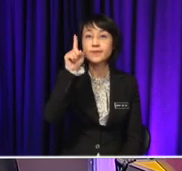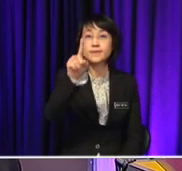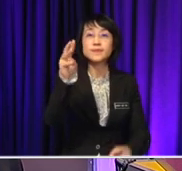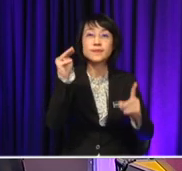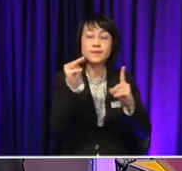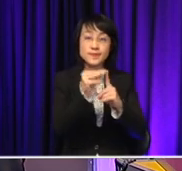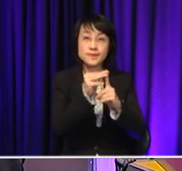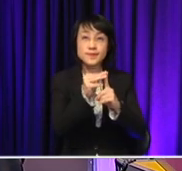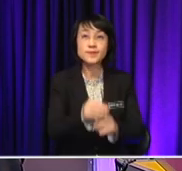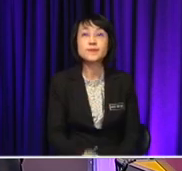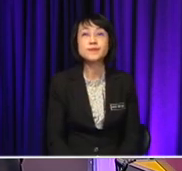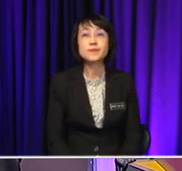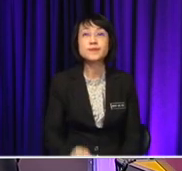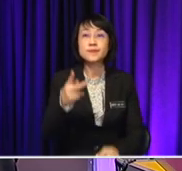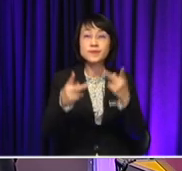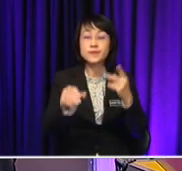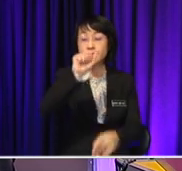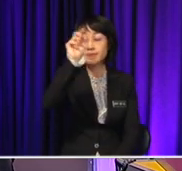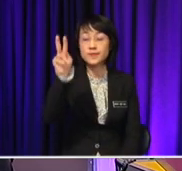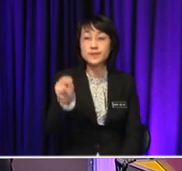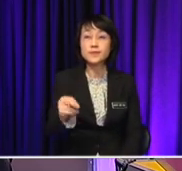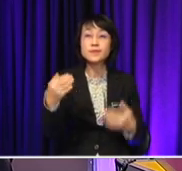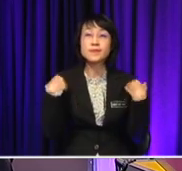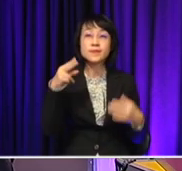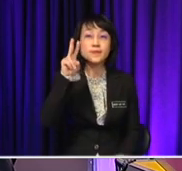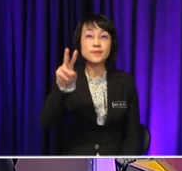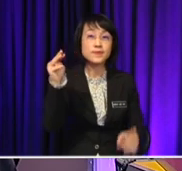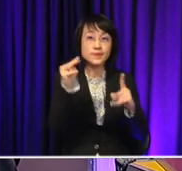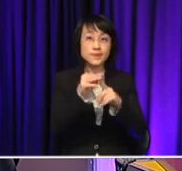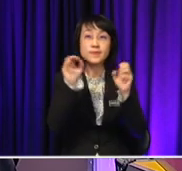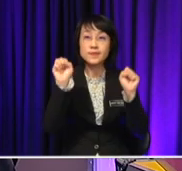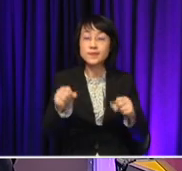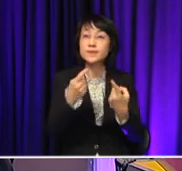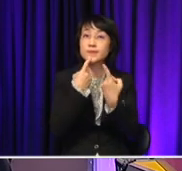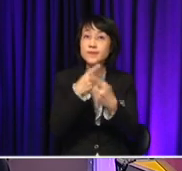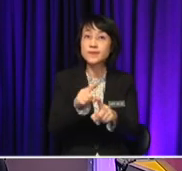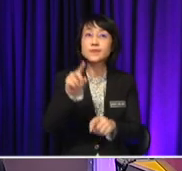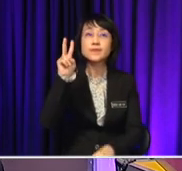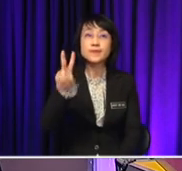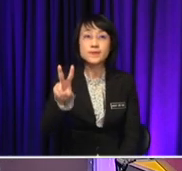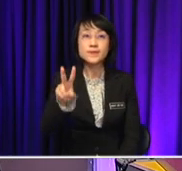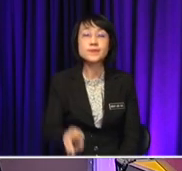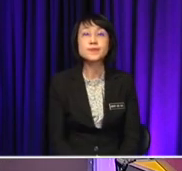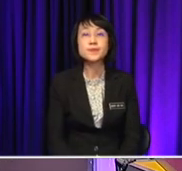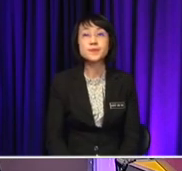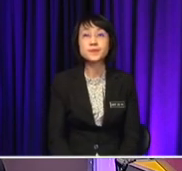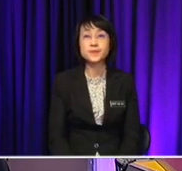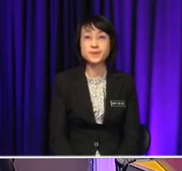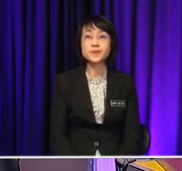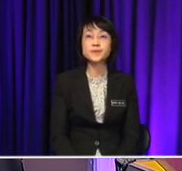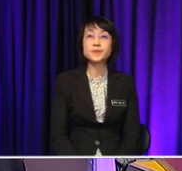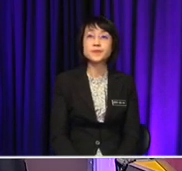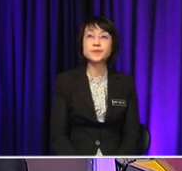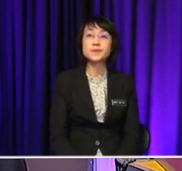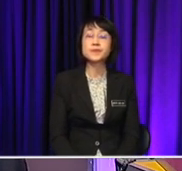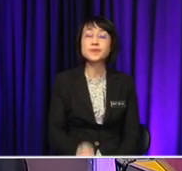Ini dia memprodukkan dua Makkah kita boleh Jawa lebih dari satu yang betul dikirim maka yang salah tidak dikirim